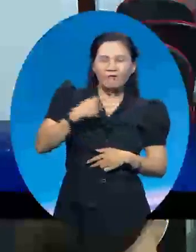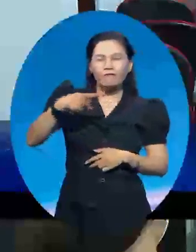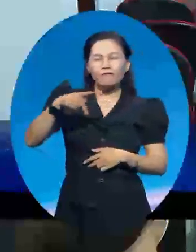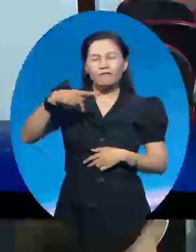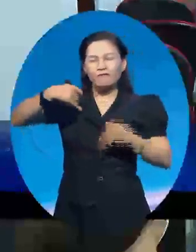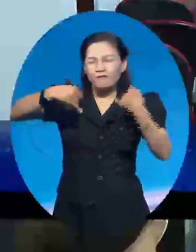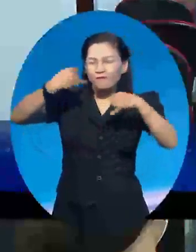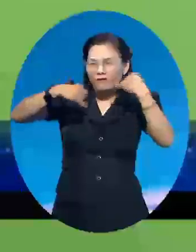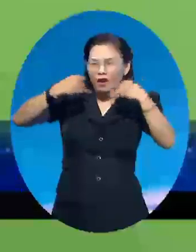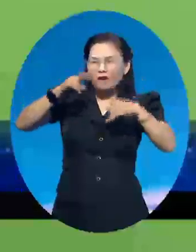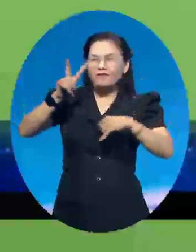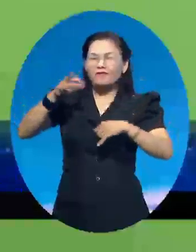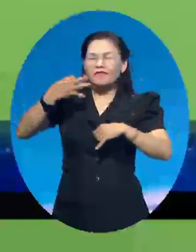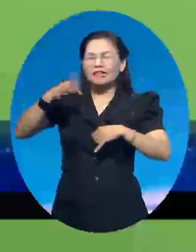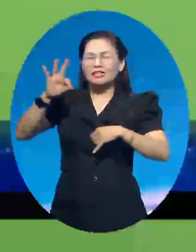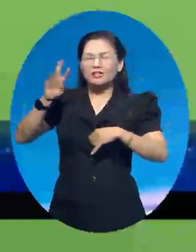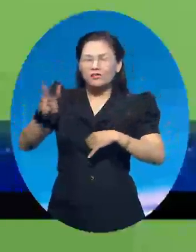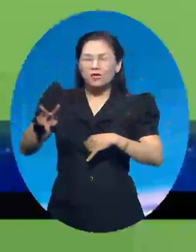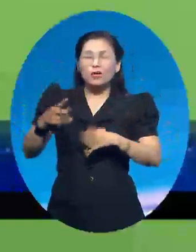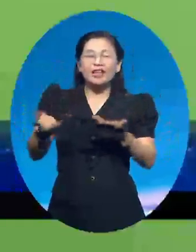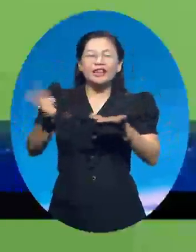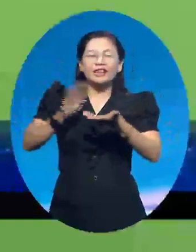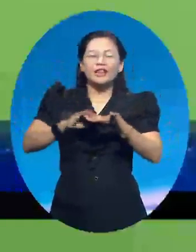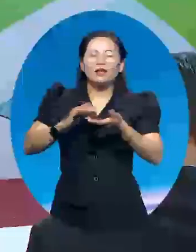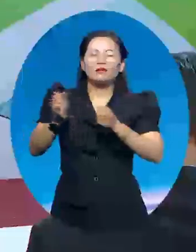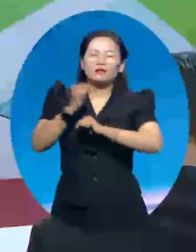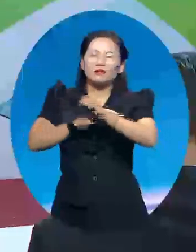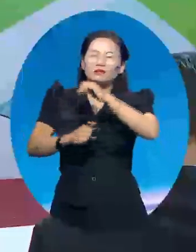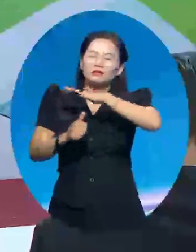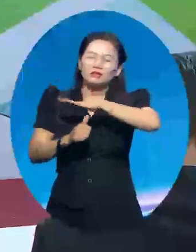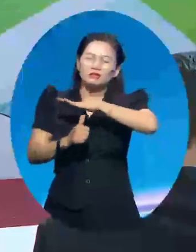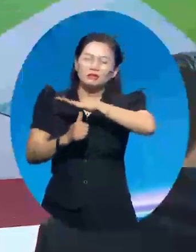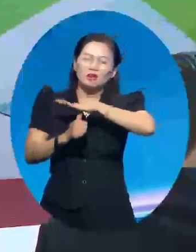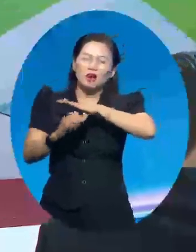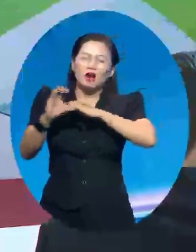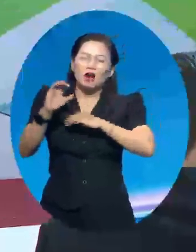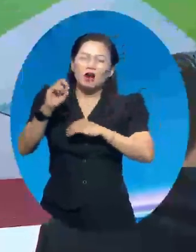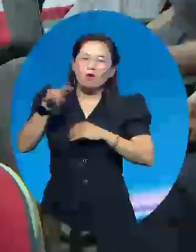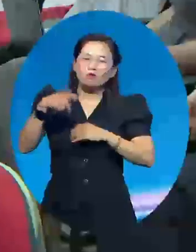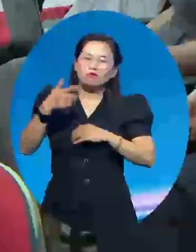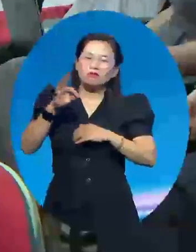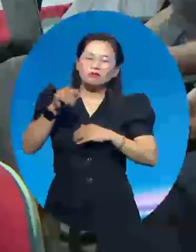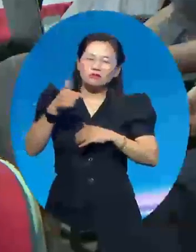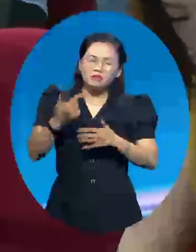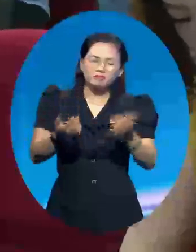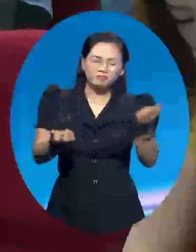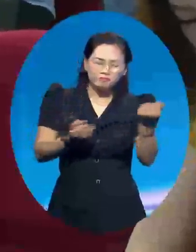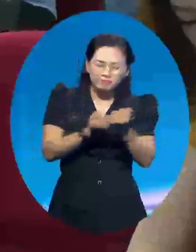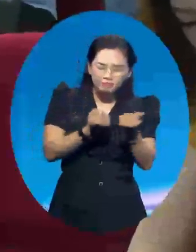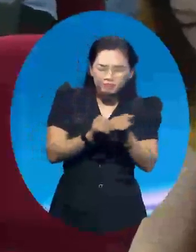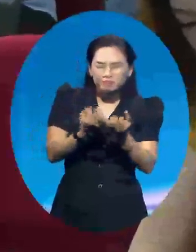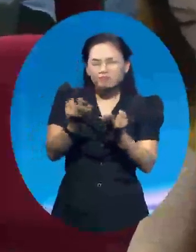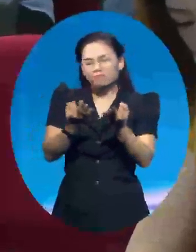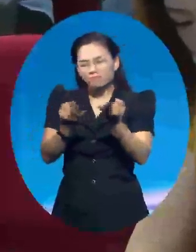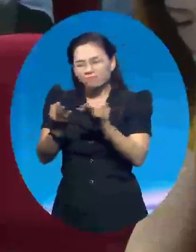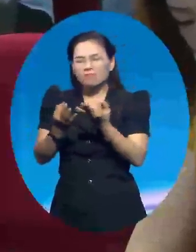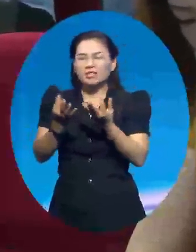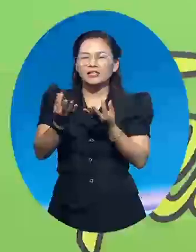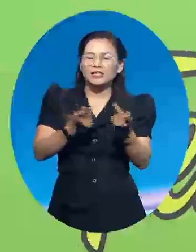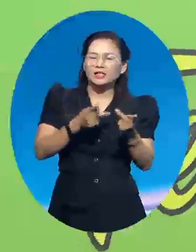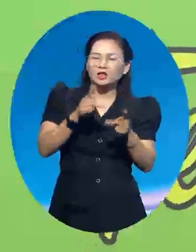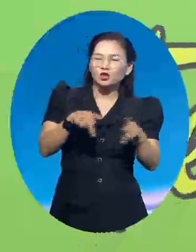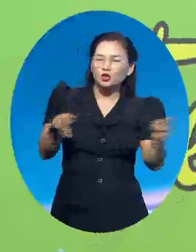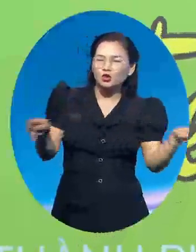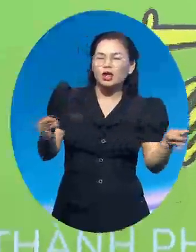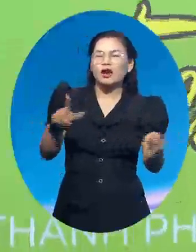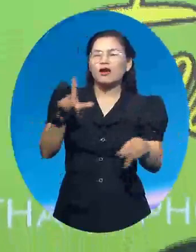Festival 2023, ban tổ chức còn phối hợp với Sở Công Thương tổ chức chương trình xúc tiến thương mại trong lĩnh vực sản xuất, kinh doanh lương thực thực